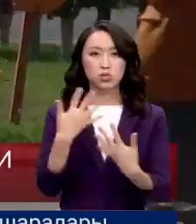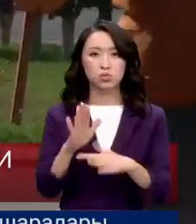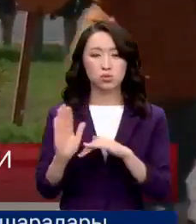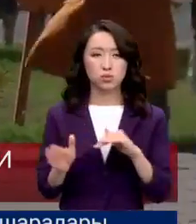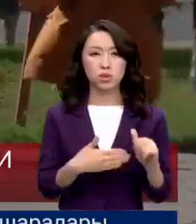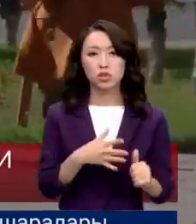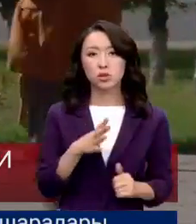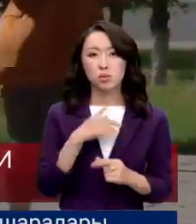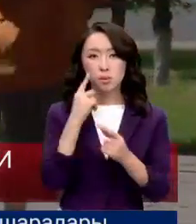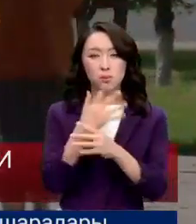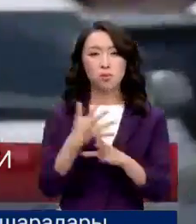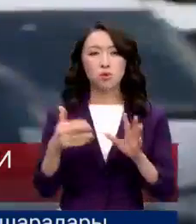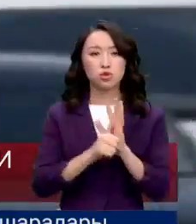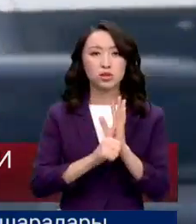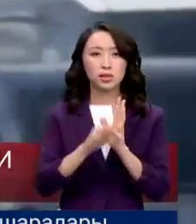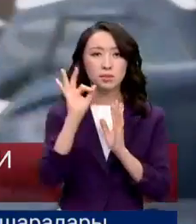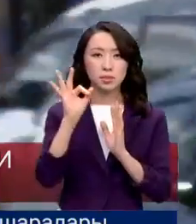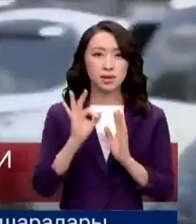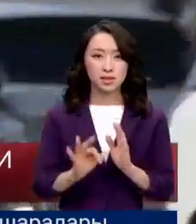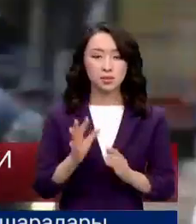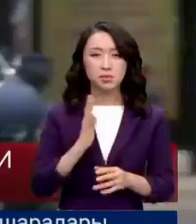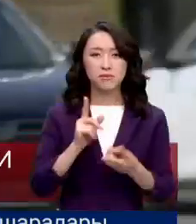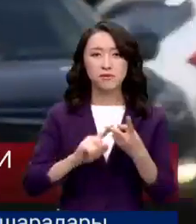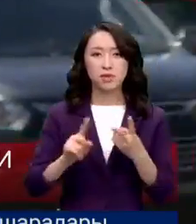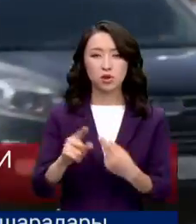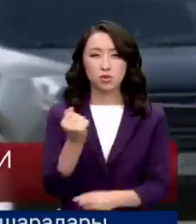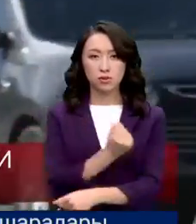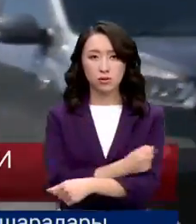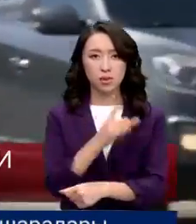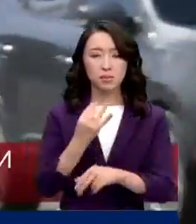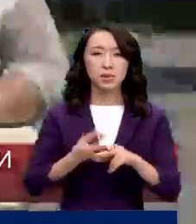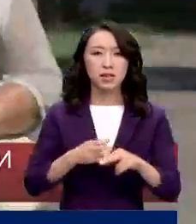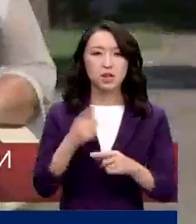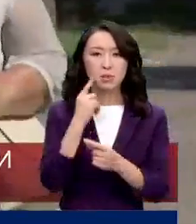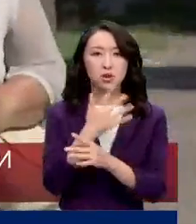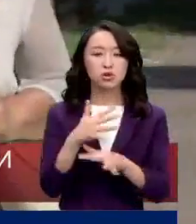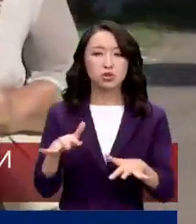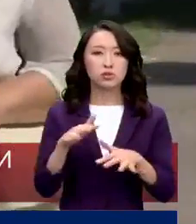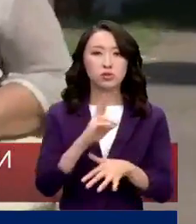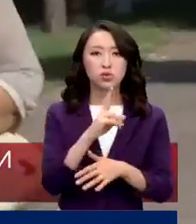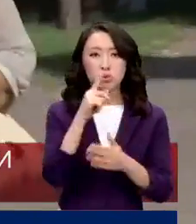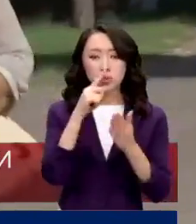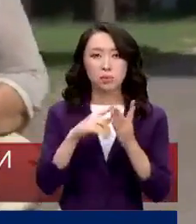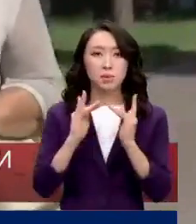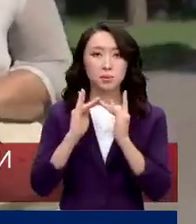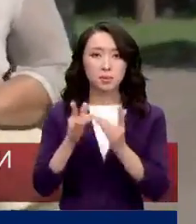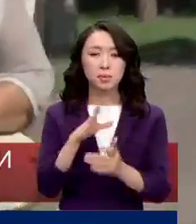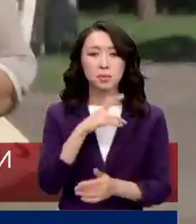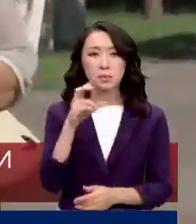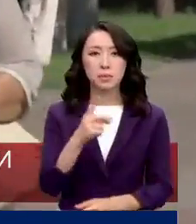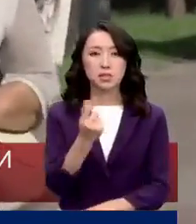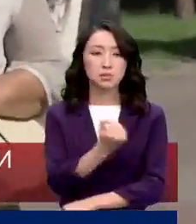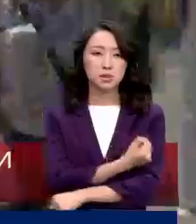данную процедуру. Более 60% прошли ревакцинацию. При этом большинство из тех, кто попал на больничные койки, были без